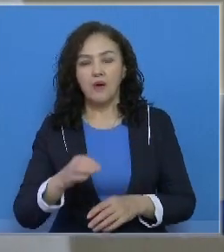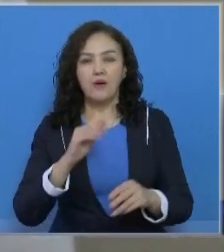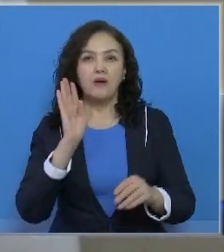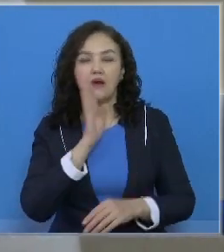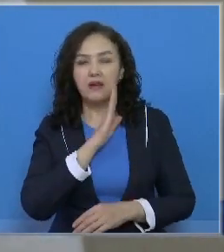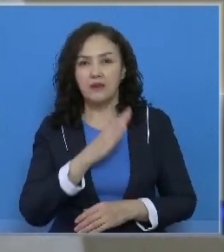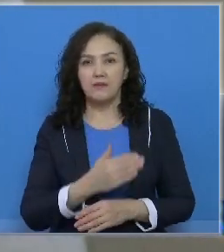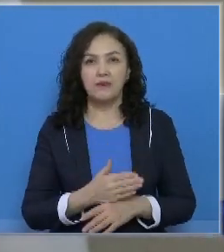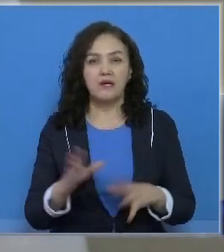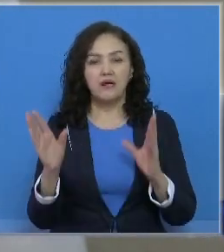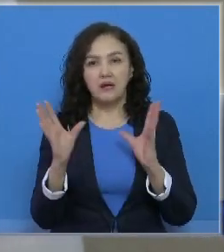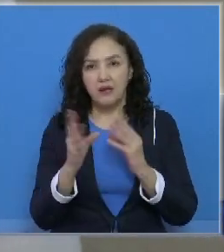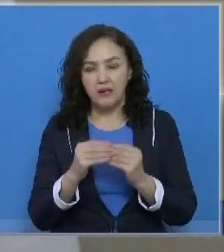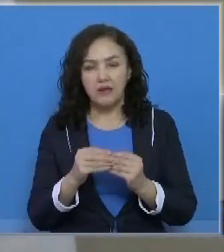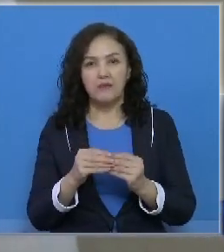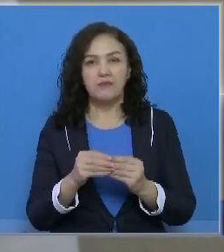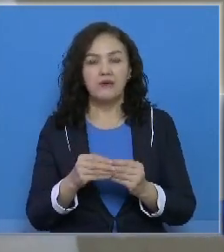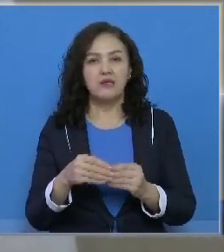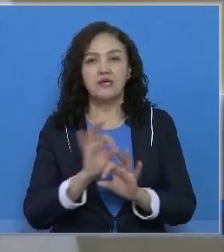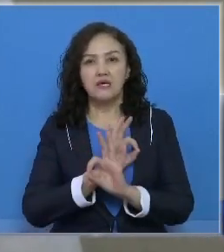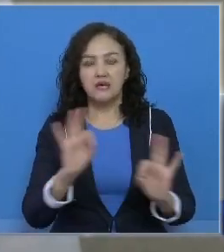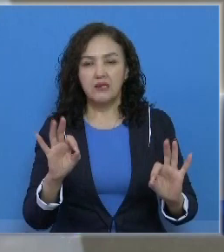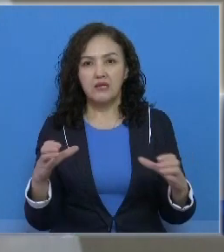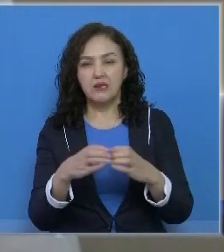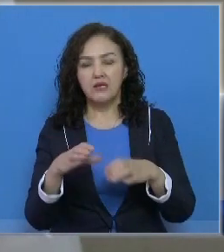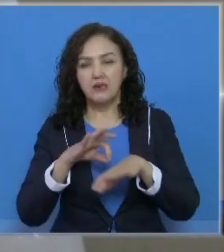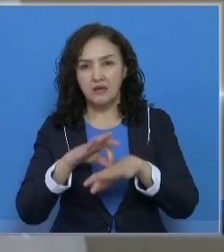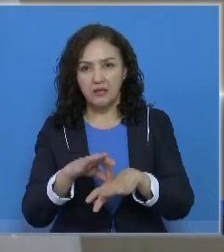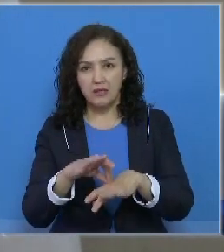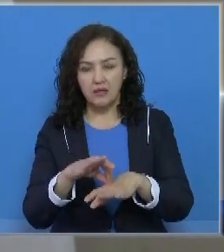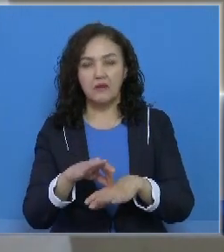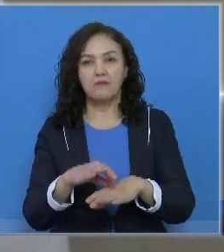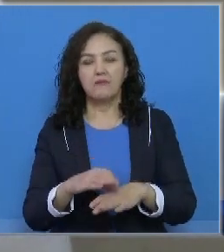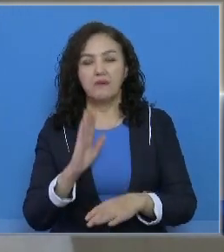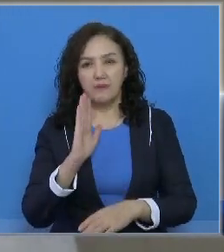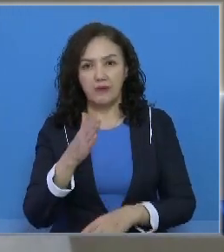әйелдерін басын қосып, керемет жобалар ұйымдастыратын